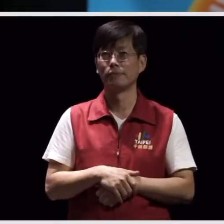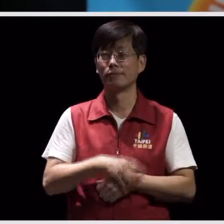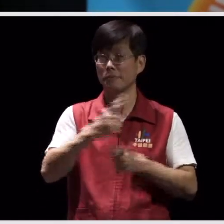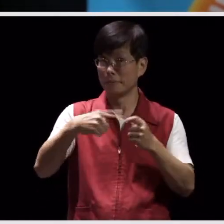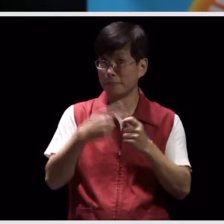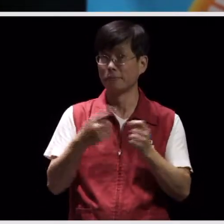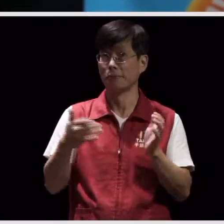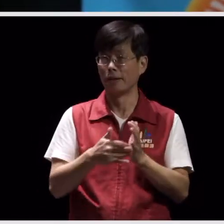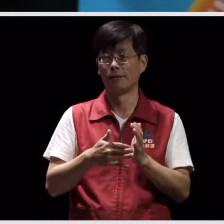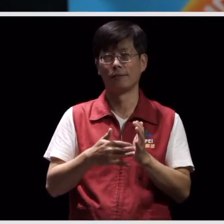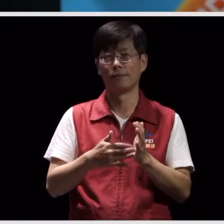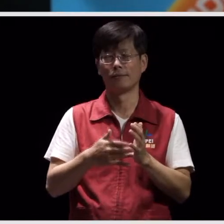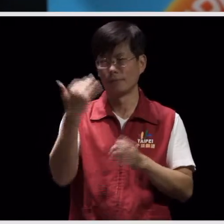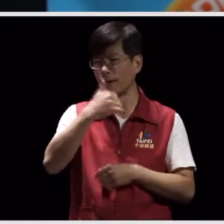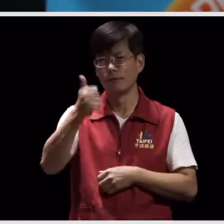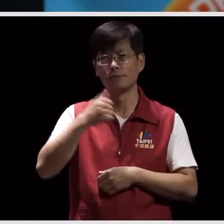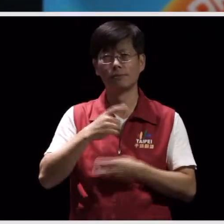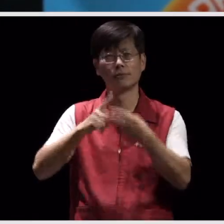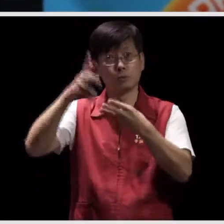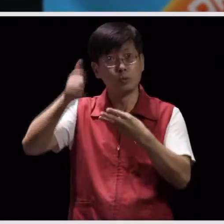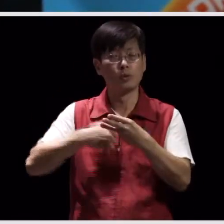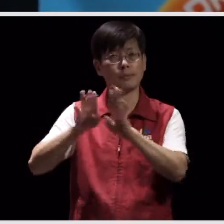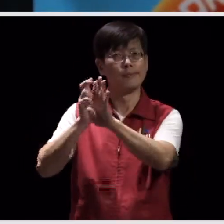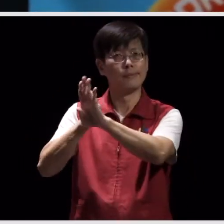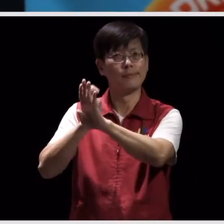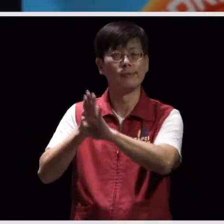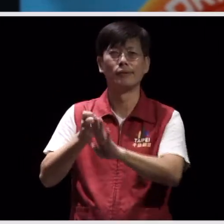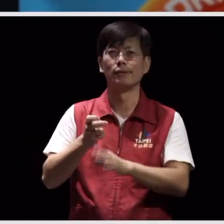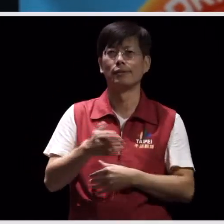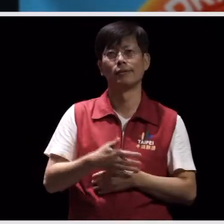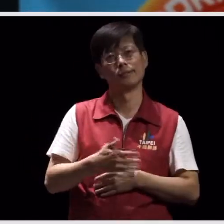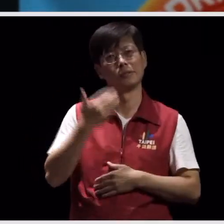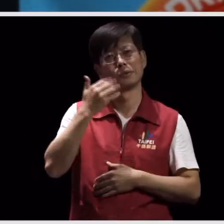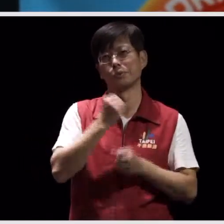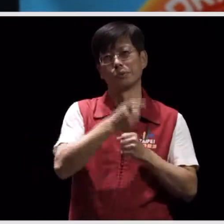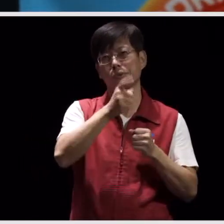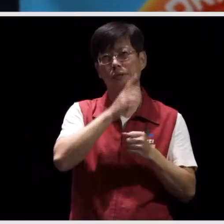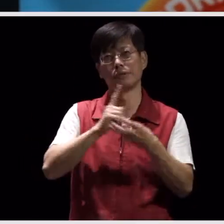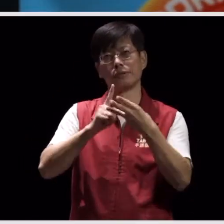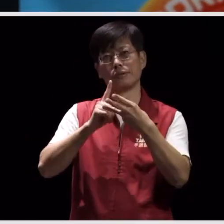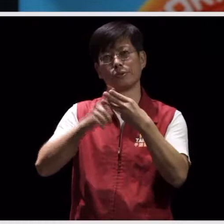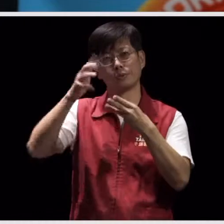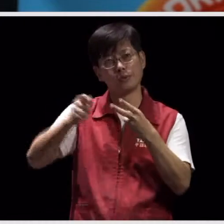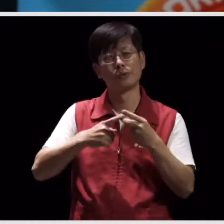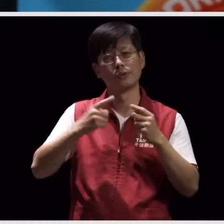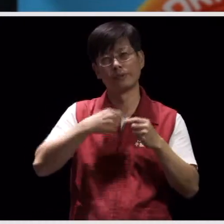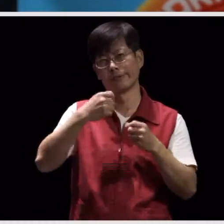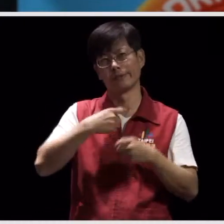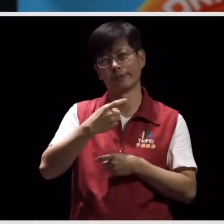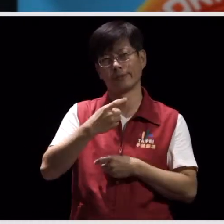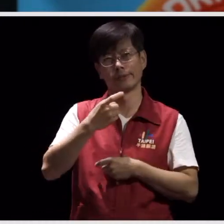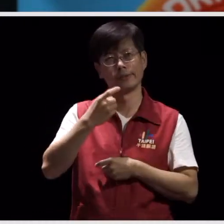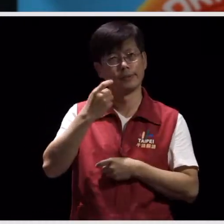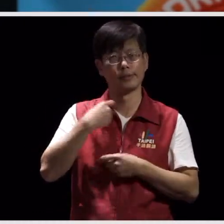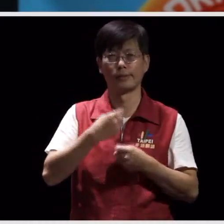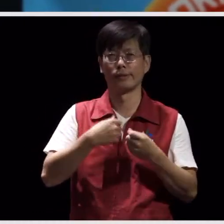年，然后有一天他又去敲主管的门，这样。所以当假活师的朋友或者是主管都很惨，你知道，常会被他敲门这样。